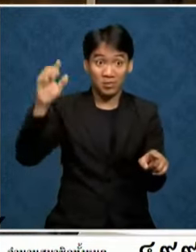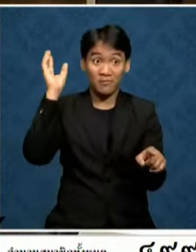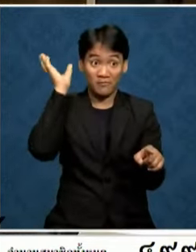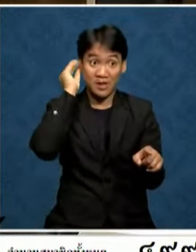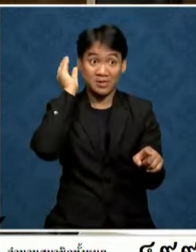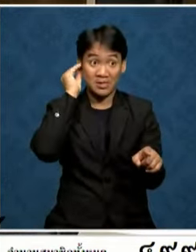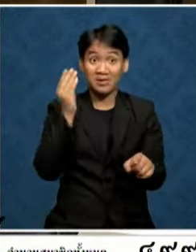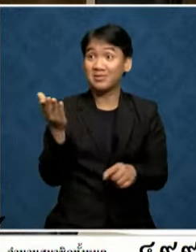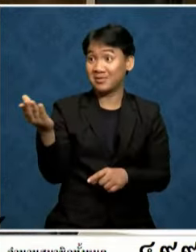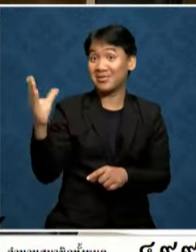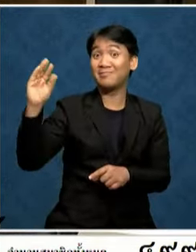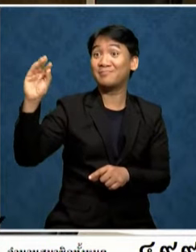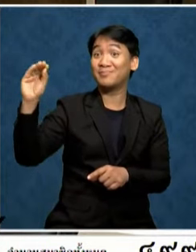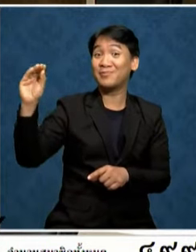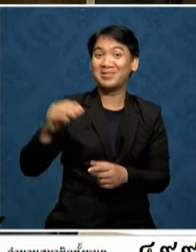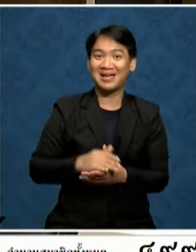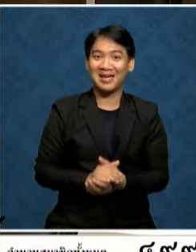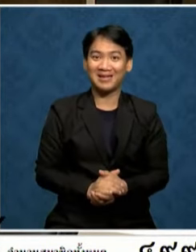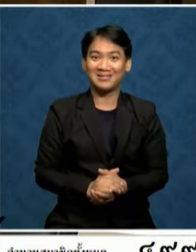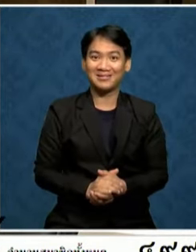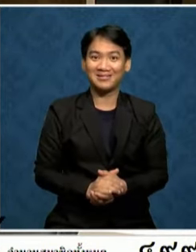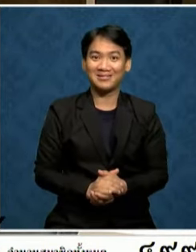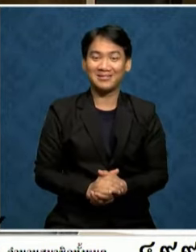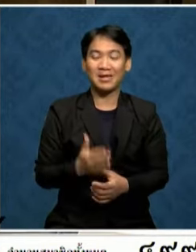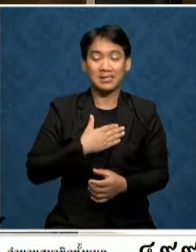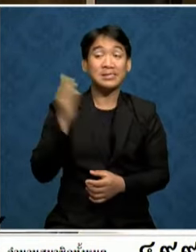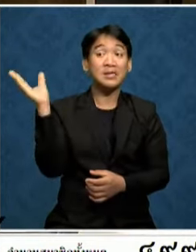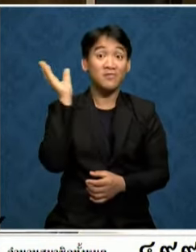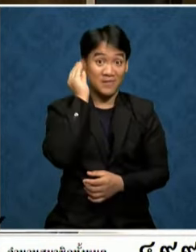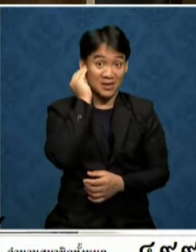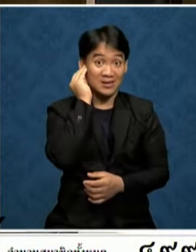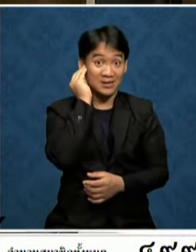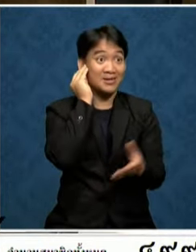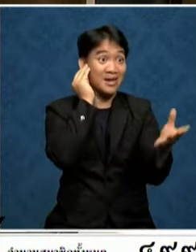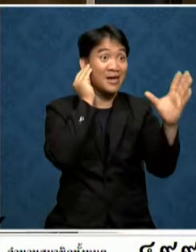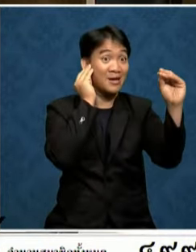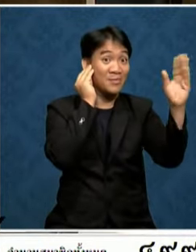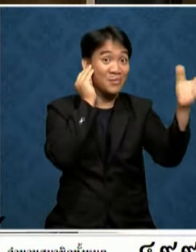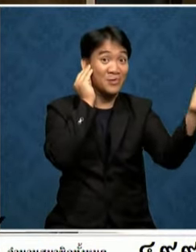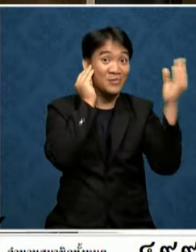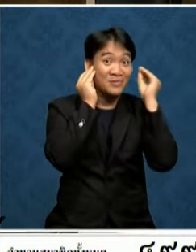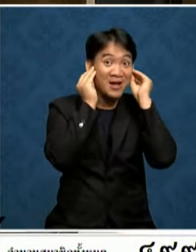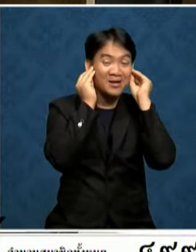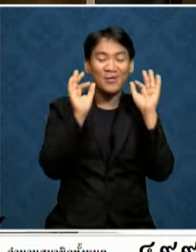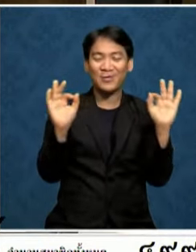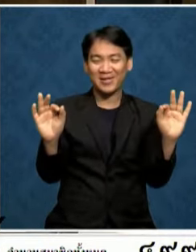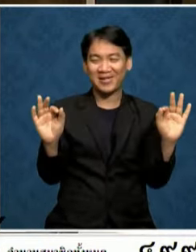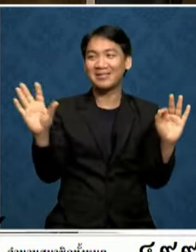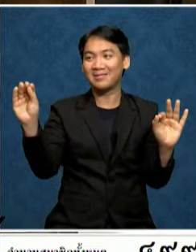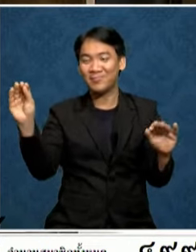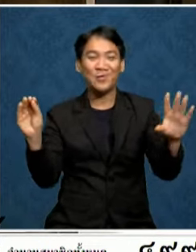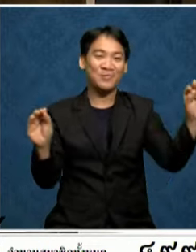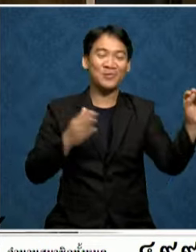ธีรชัยแสนแก้วที่เคารพนะคะขออภัยที่เอ่ยนามท่านธนากรวังบุญคงชนะไม่แน่ใจว่ายังอยู่หรือเปล่าถ้าท่านยังฟังอยู่ก็ดิฉัน